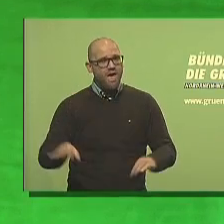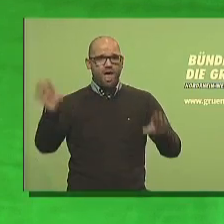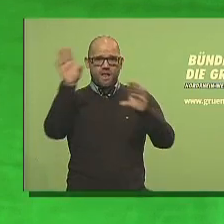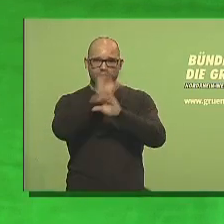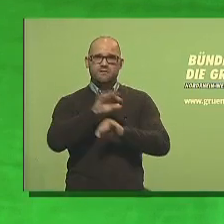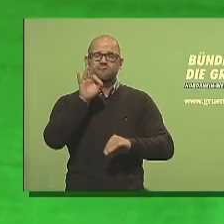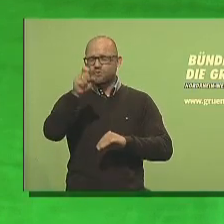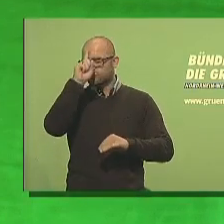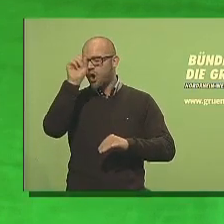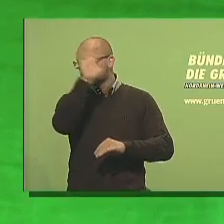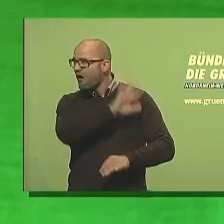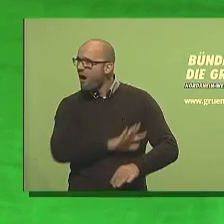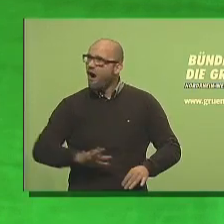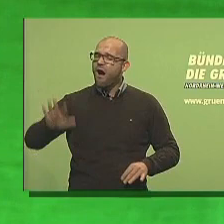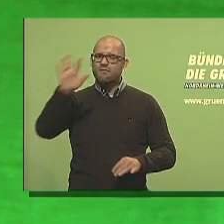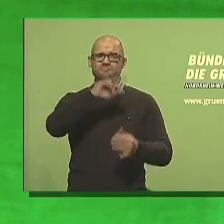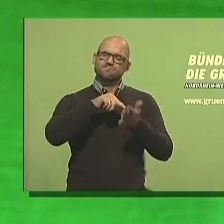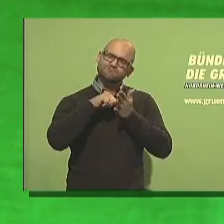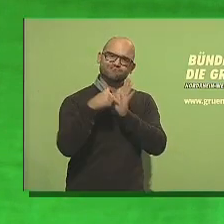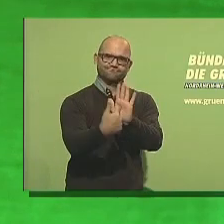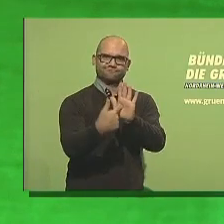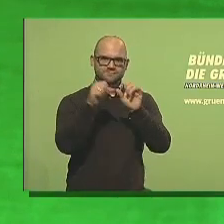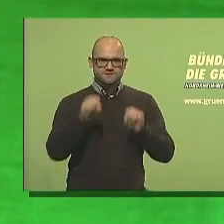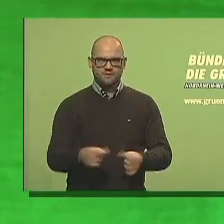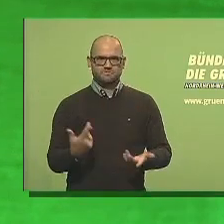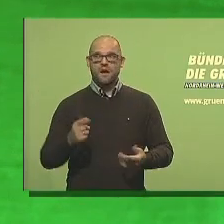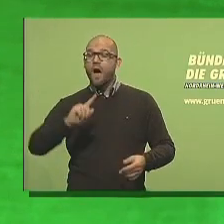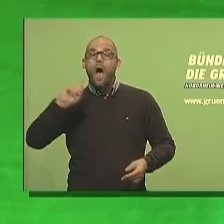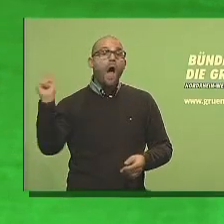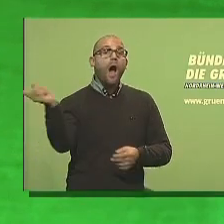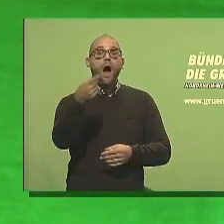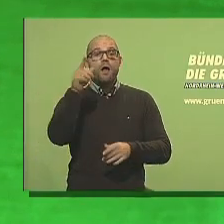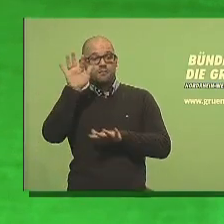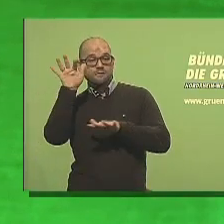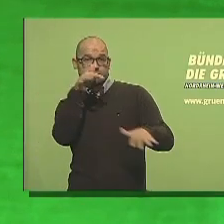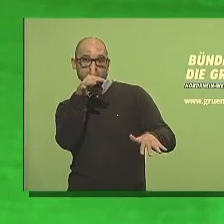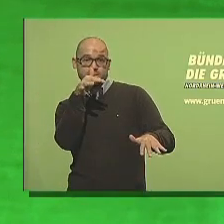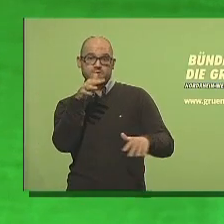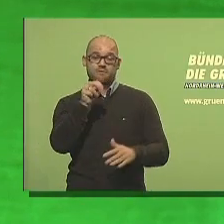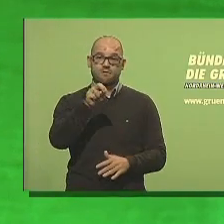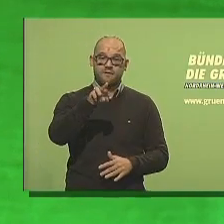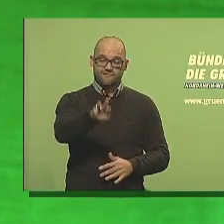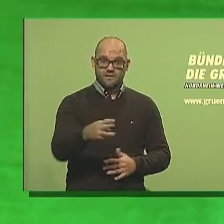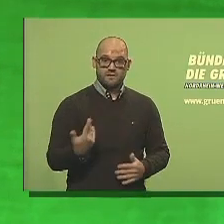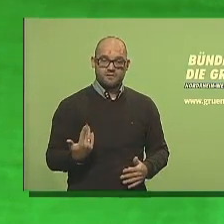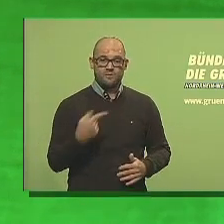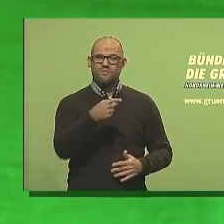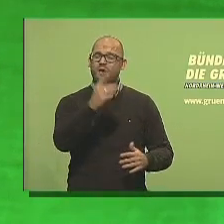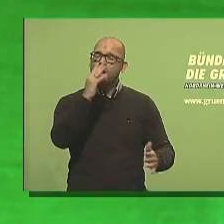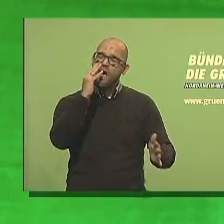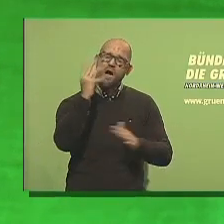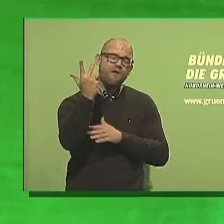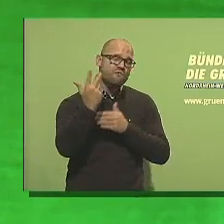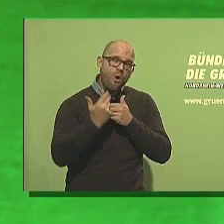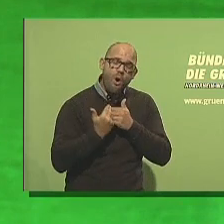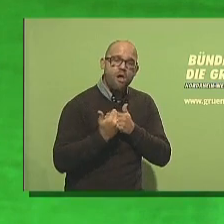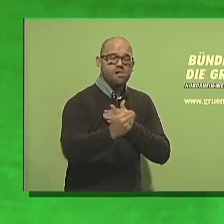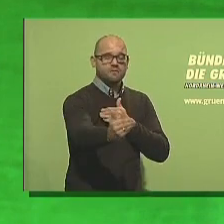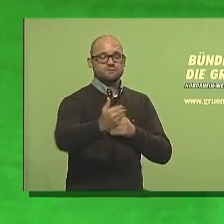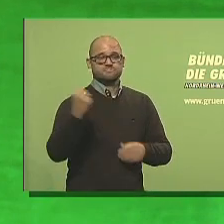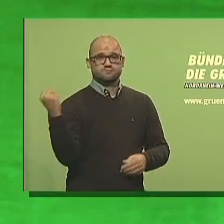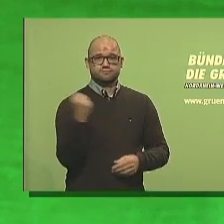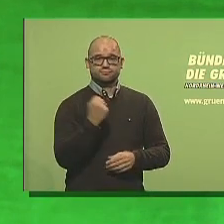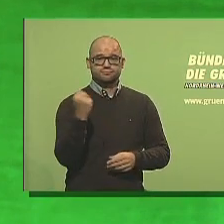ganze Republik. Hier schauen alle auf euch, hier schauen auch alle auf den Erfolg, der das haben wird. Das ist glaubwürdig und das